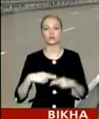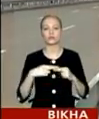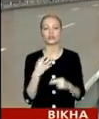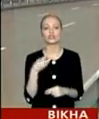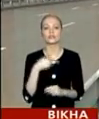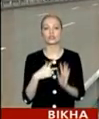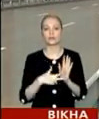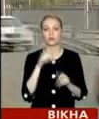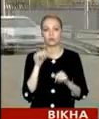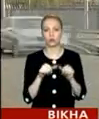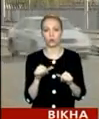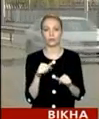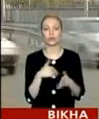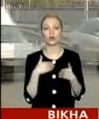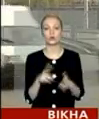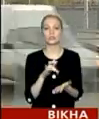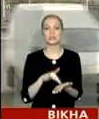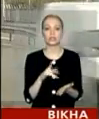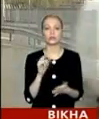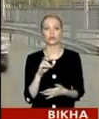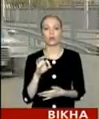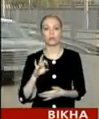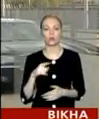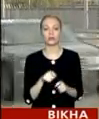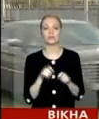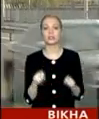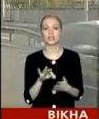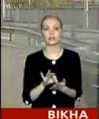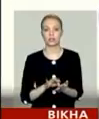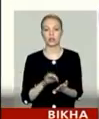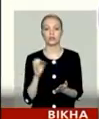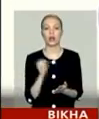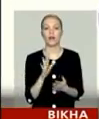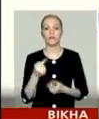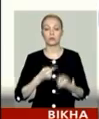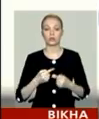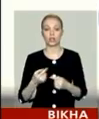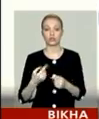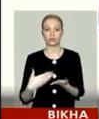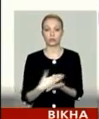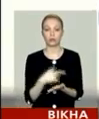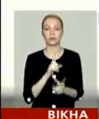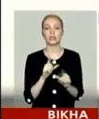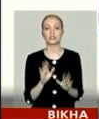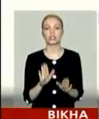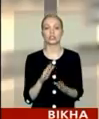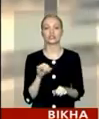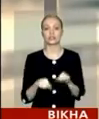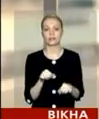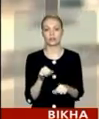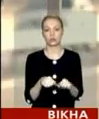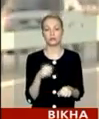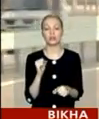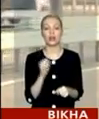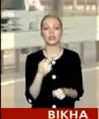збудували 2008 року. Рух із центру на Оболонь відкрили відразу. У протилежному напрямку їздять лише велосипедисти.